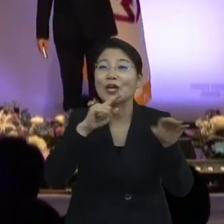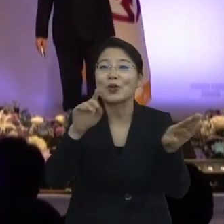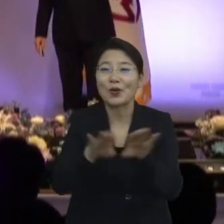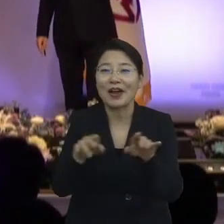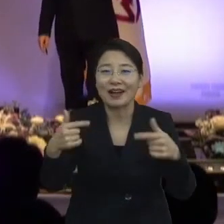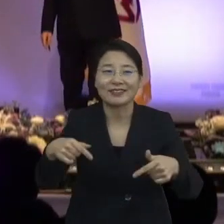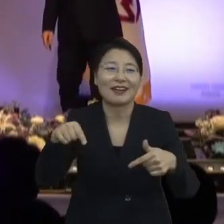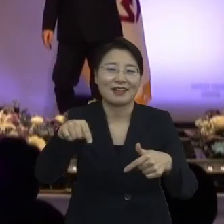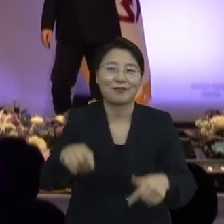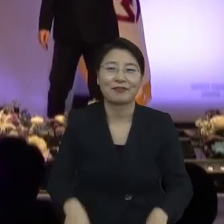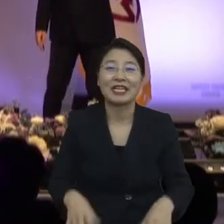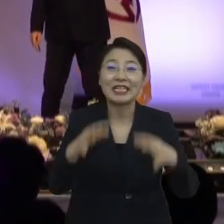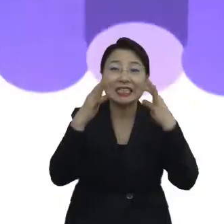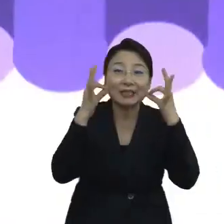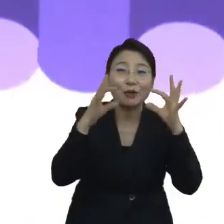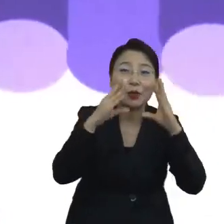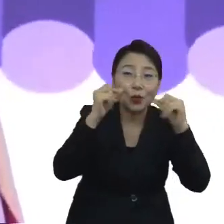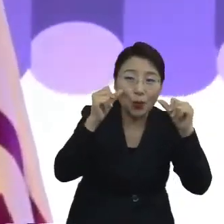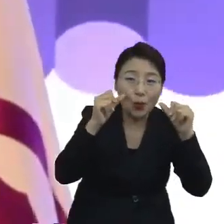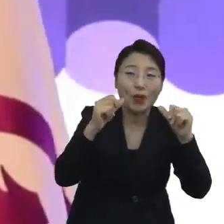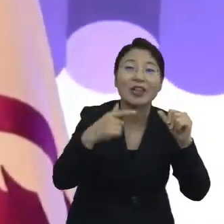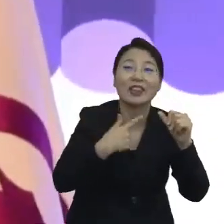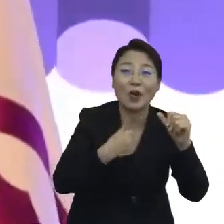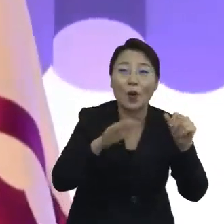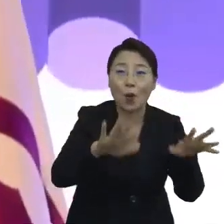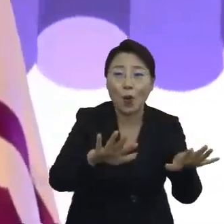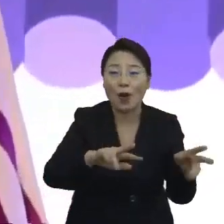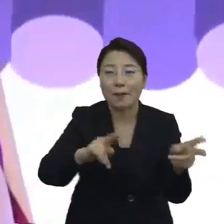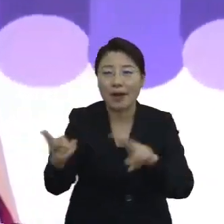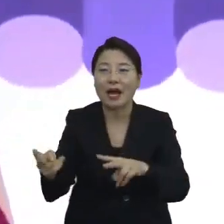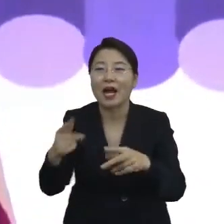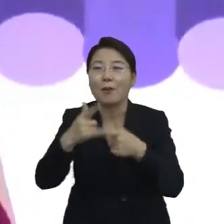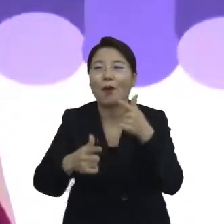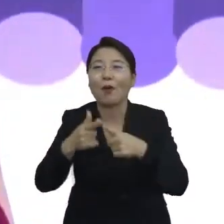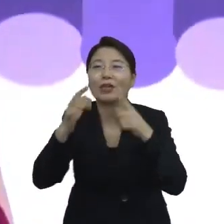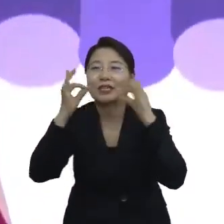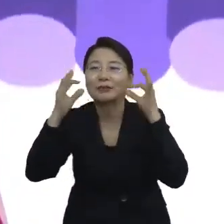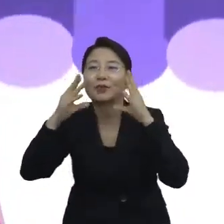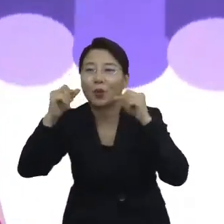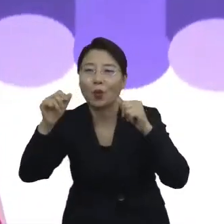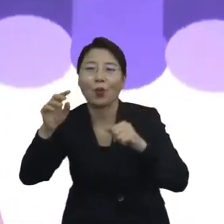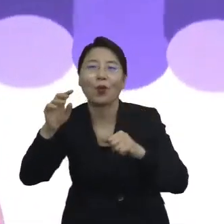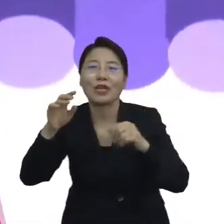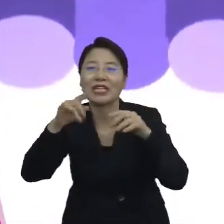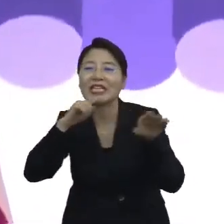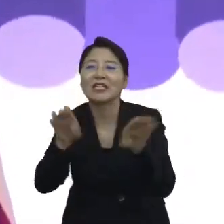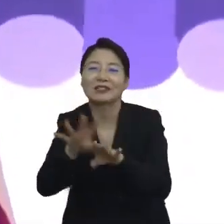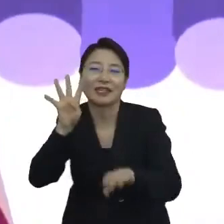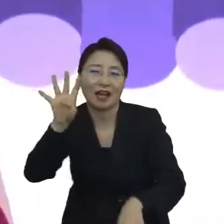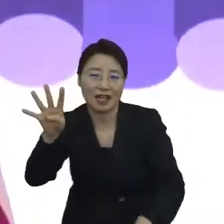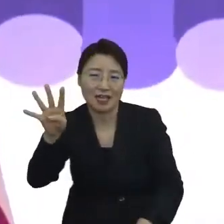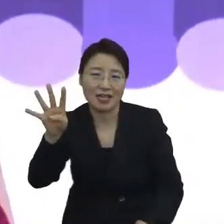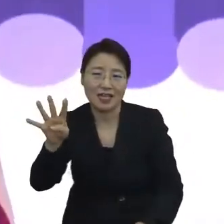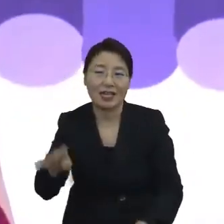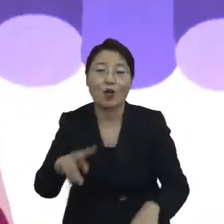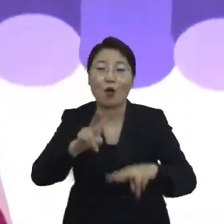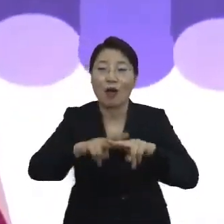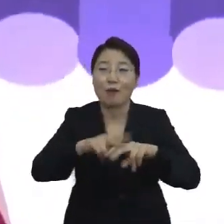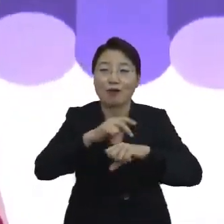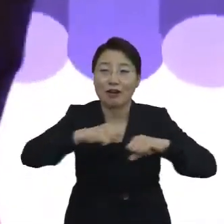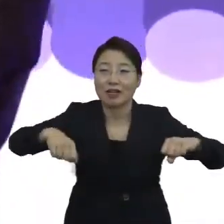처음에 금요일, 토요일 하다가 금토일 하다가 지금은 목금토일 나흘을 합니다. 광화문 광장까지 확장을